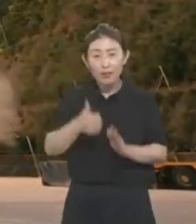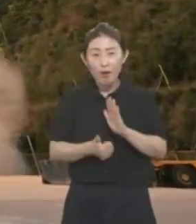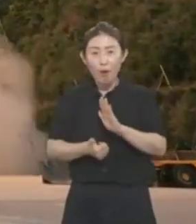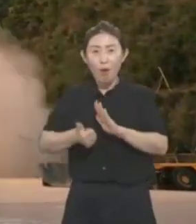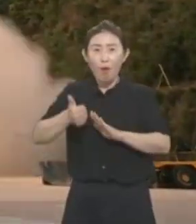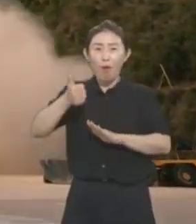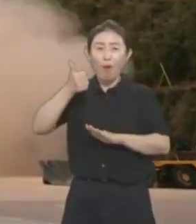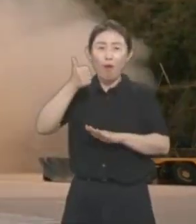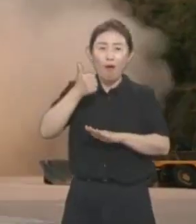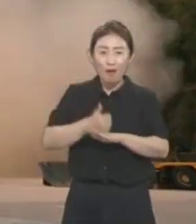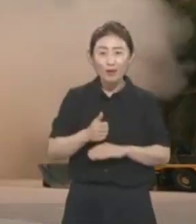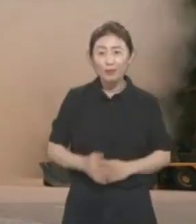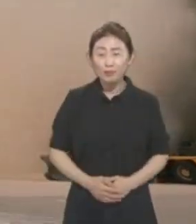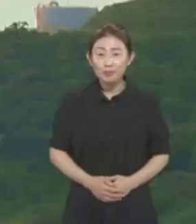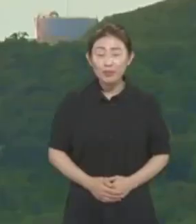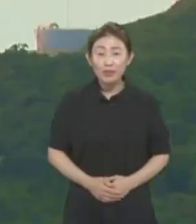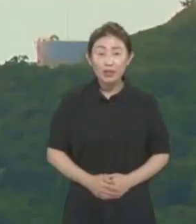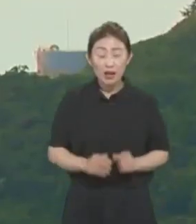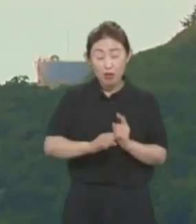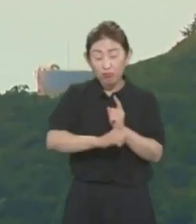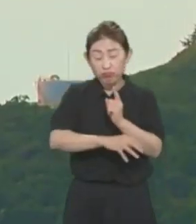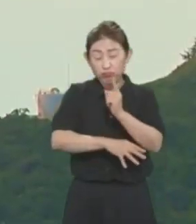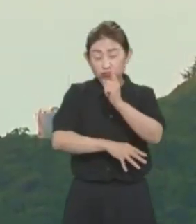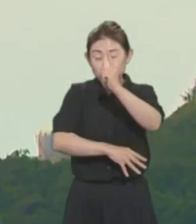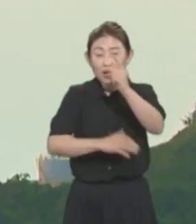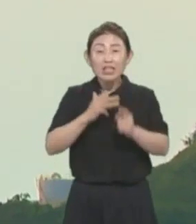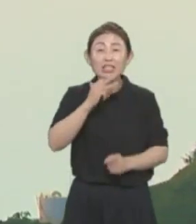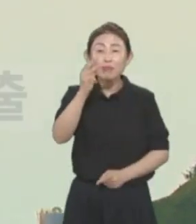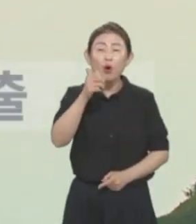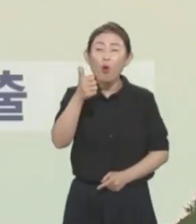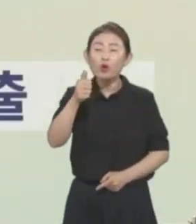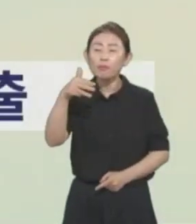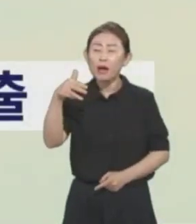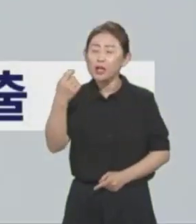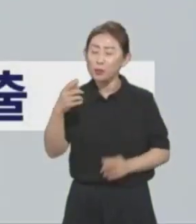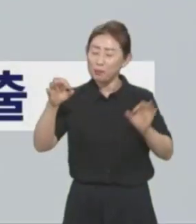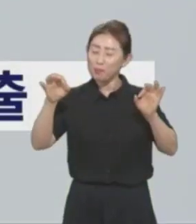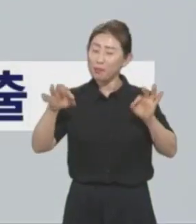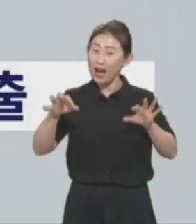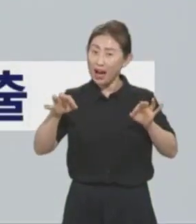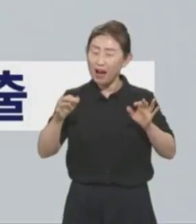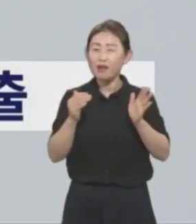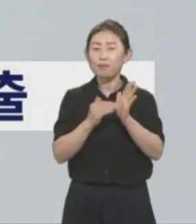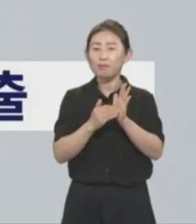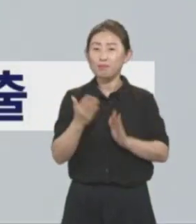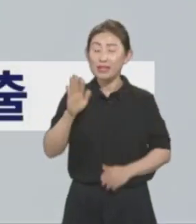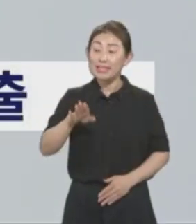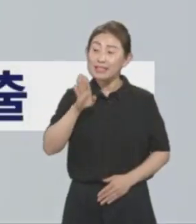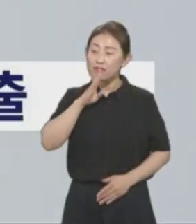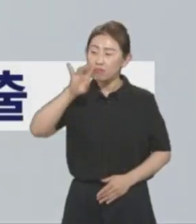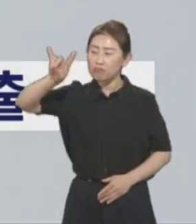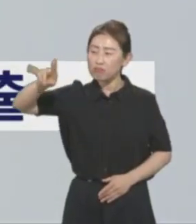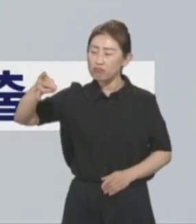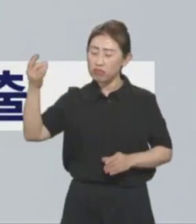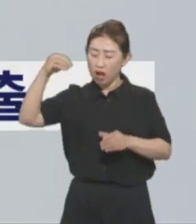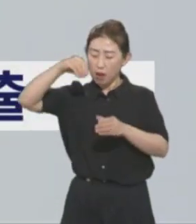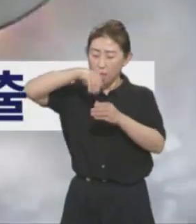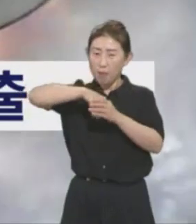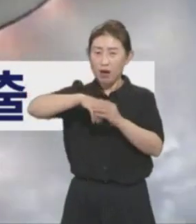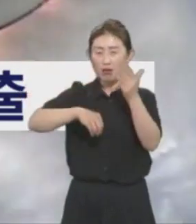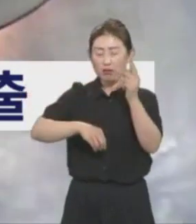더욱 커졌습니다. 18분 58초의 짧은 비행이지만 진짜 손님인 실용위성 8기를 태워 목표